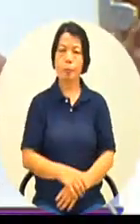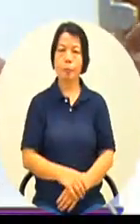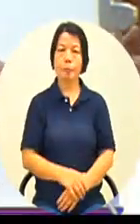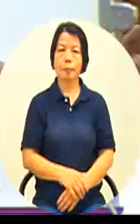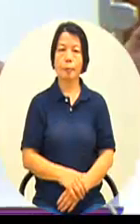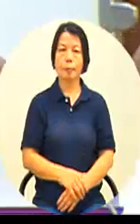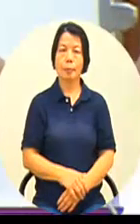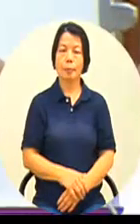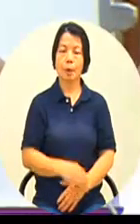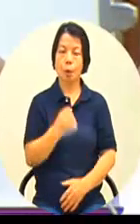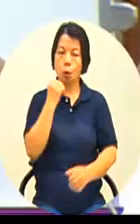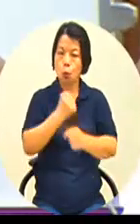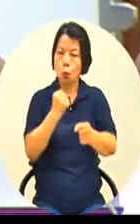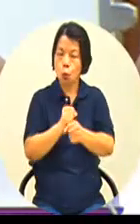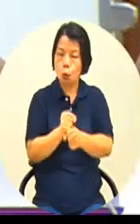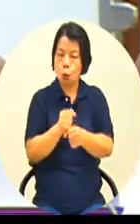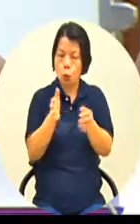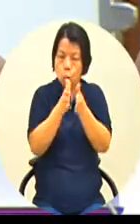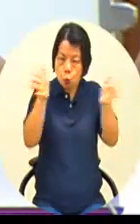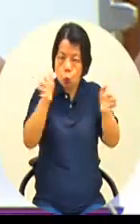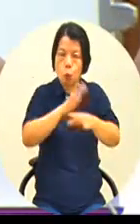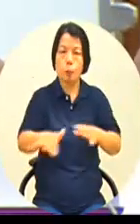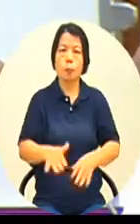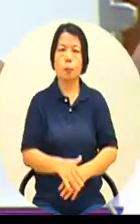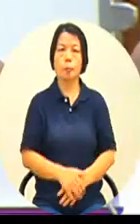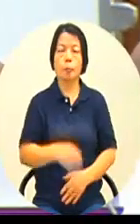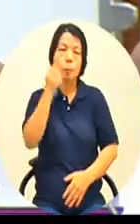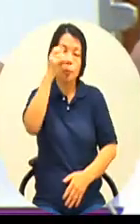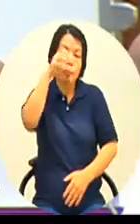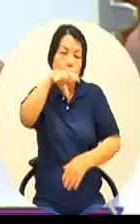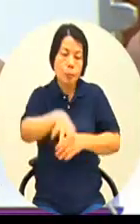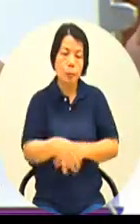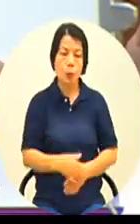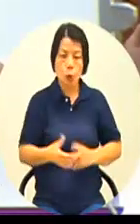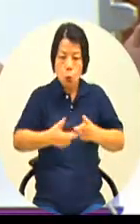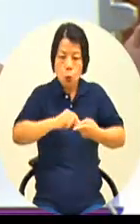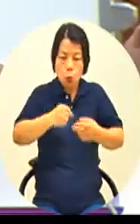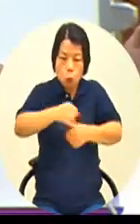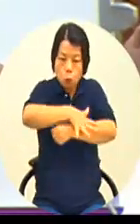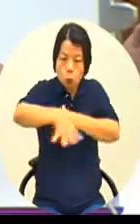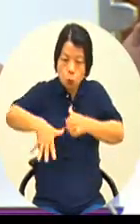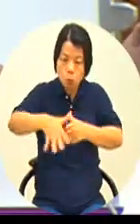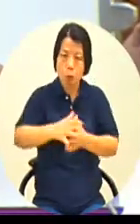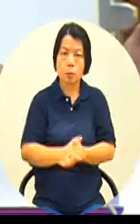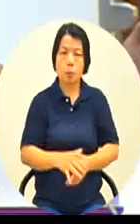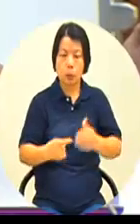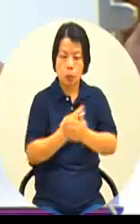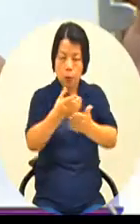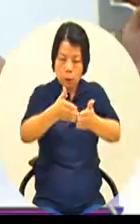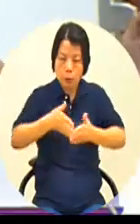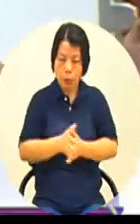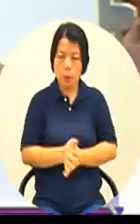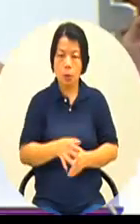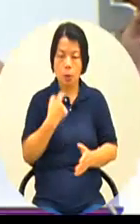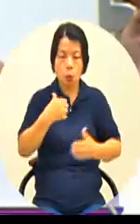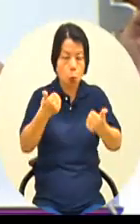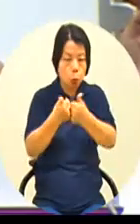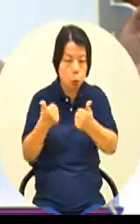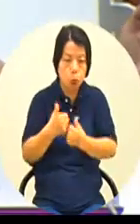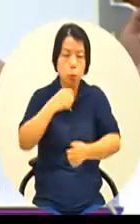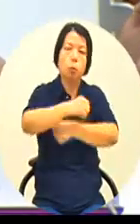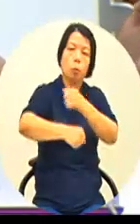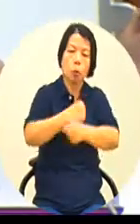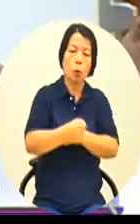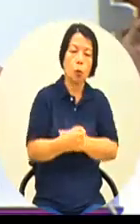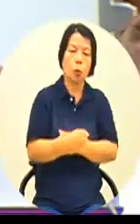你就会做得大。所以，观光局主动要跟各局处有任何，只要有开会有什么活动，商